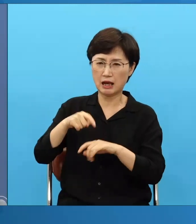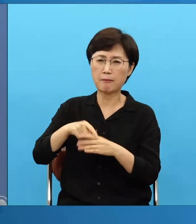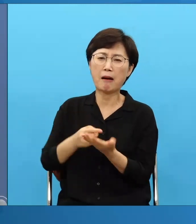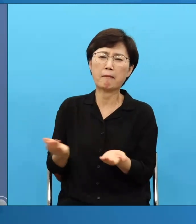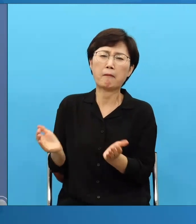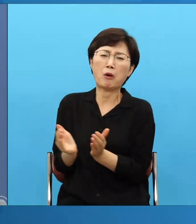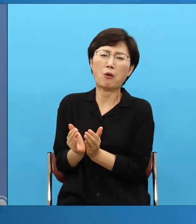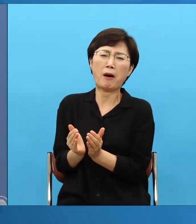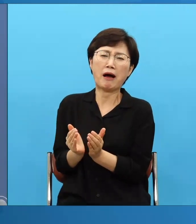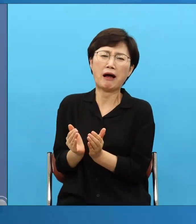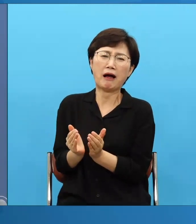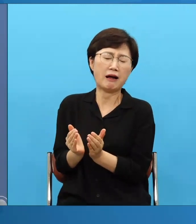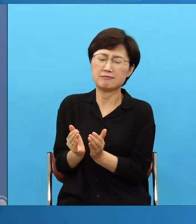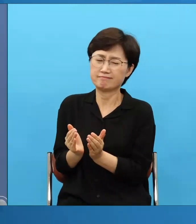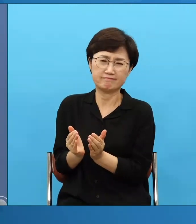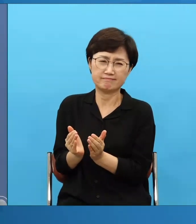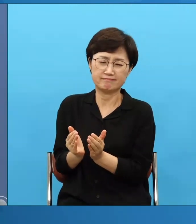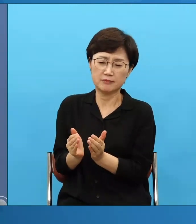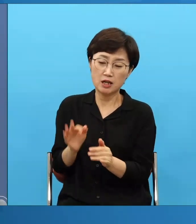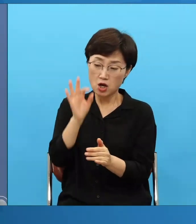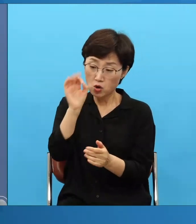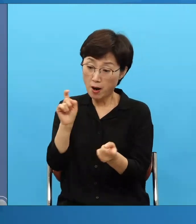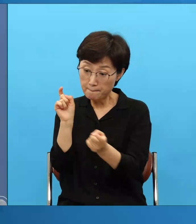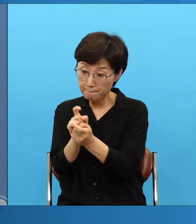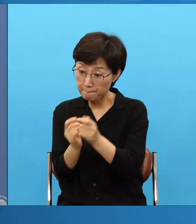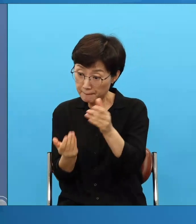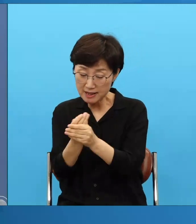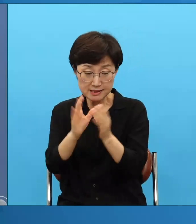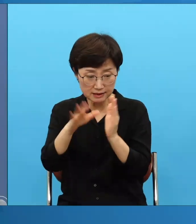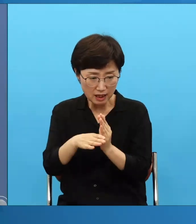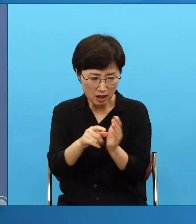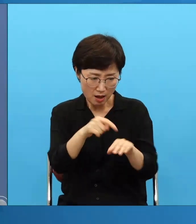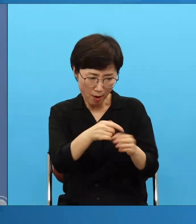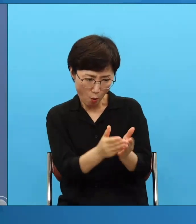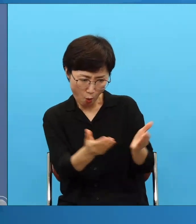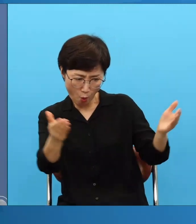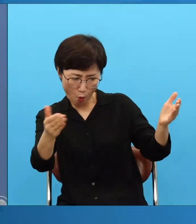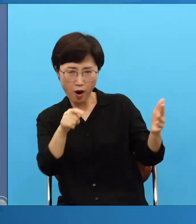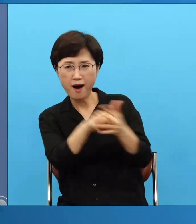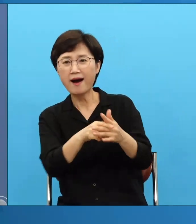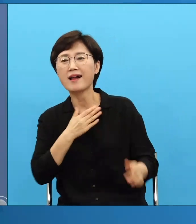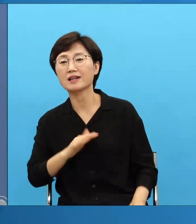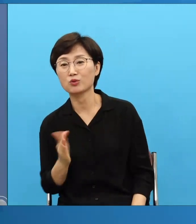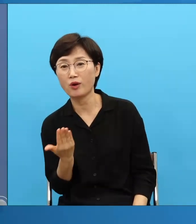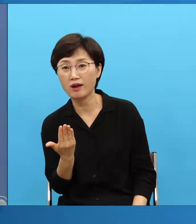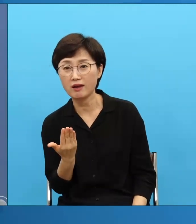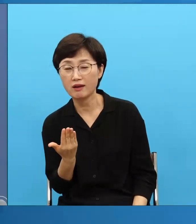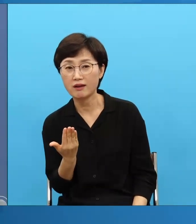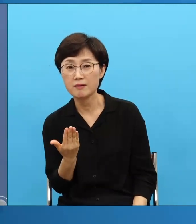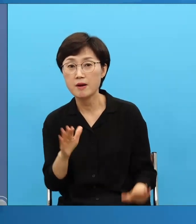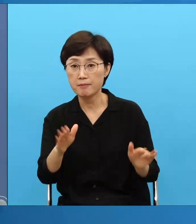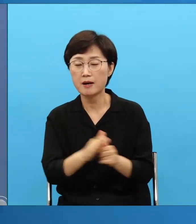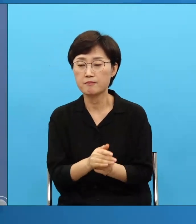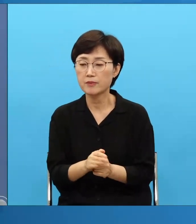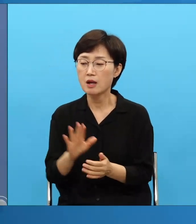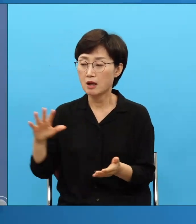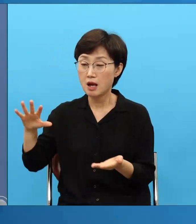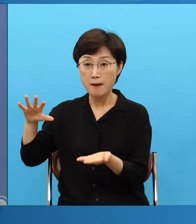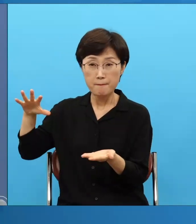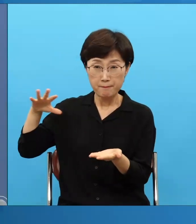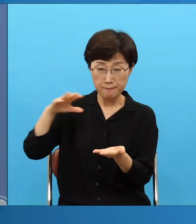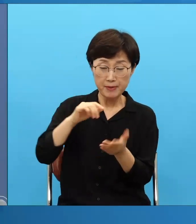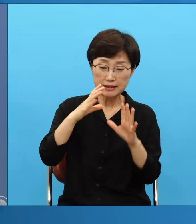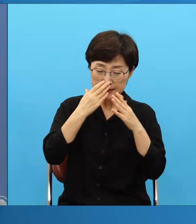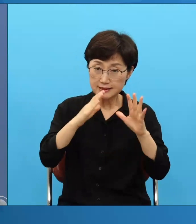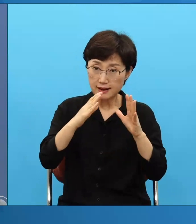of a 꼭 기억해야 person. 됩니다. This is something you must 여러분 remember. 성경 보세요. 저 포로대 갔을 때 Now, in the Bible, we see that they are colonized. 그때 진짜 big 인물이 captives. 나왔어요.